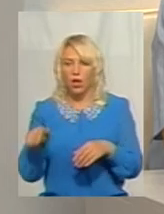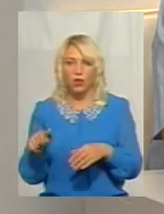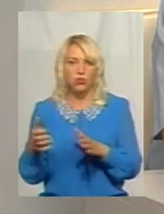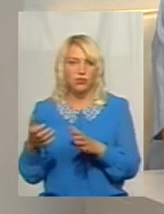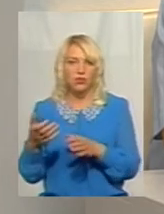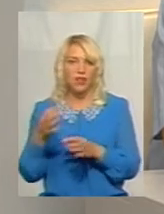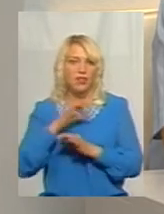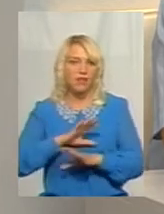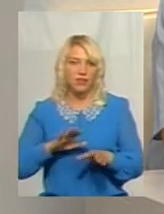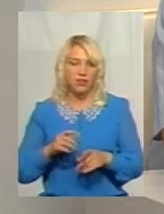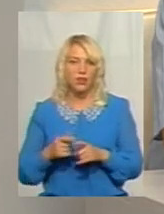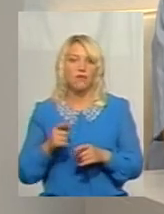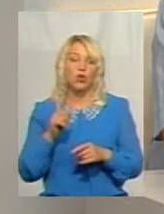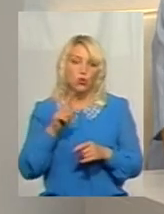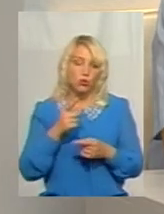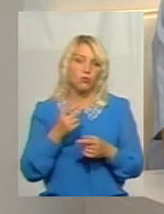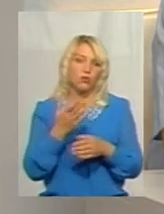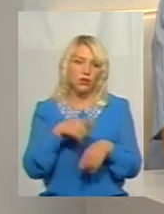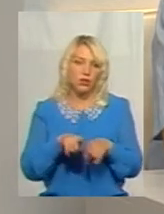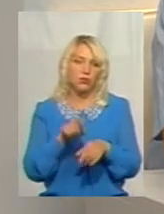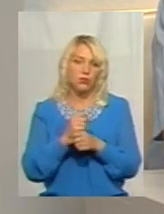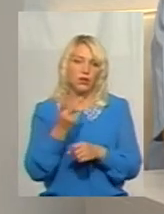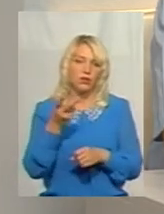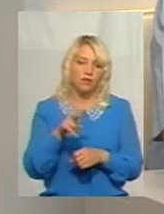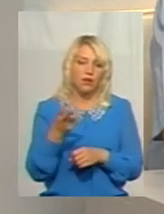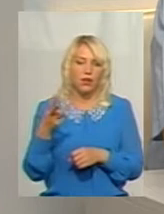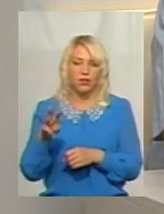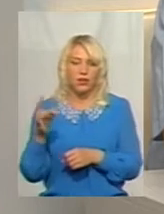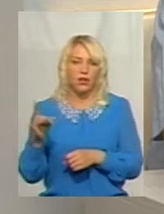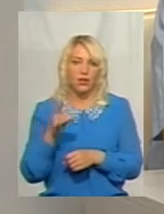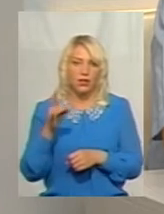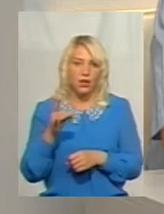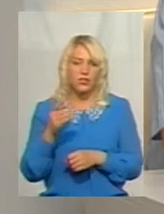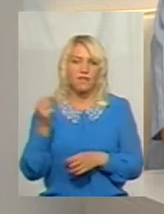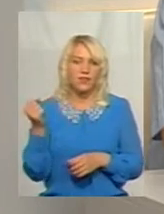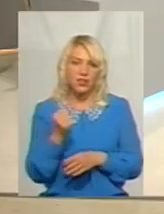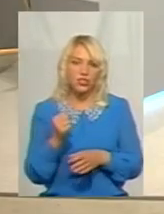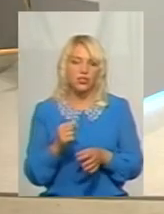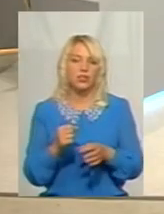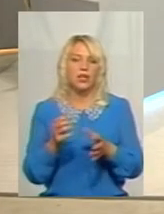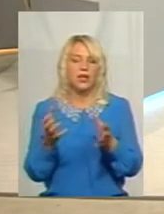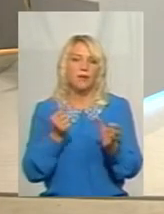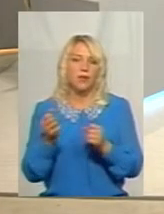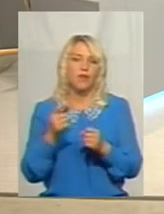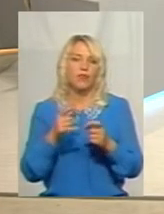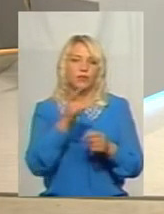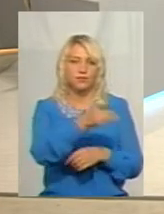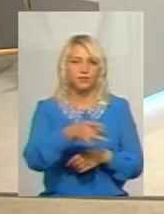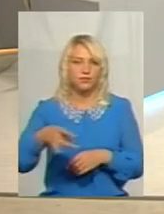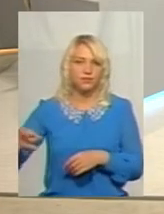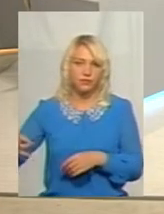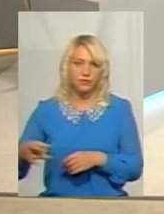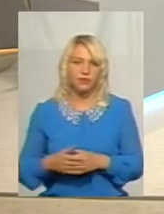залежності від попиту 2 або 3 рази на день забори аналізів в амбулаторіях загальної практики сімейної